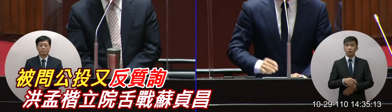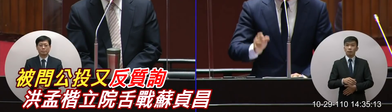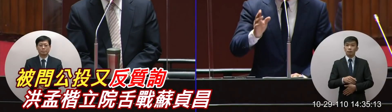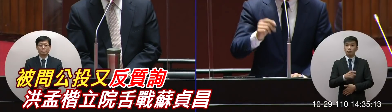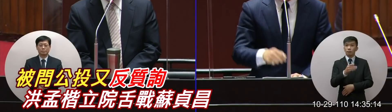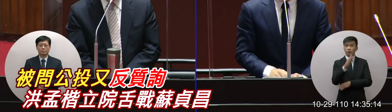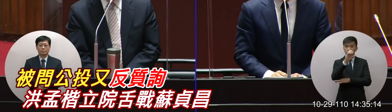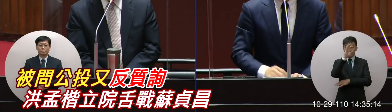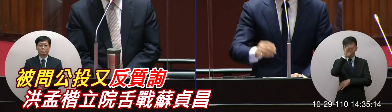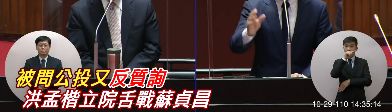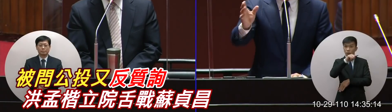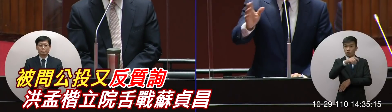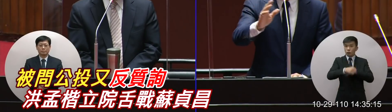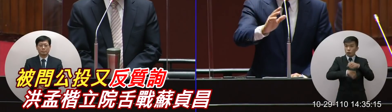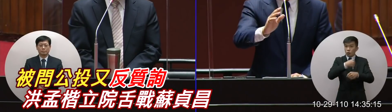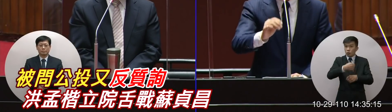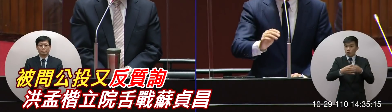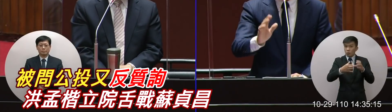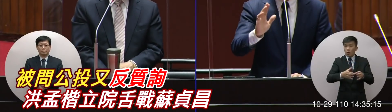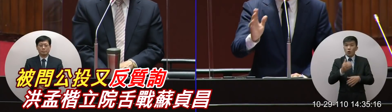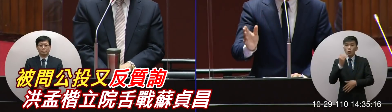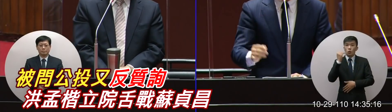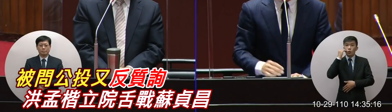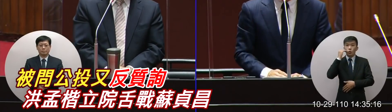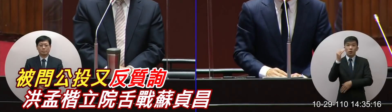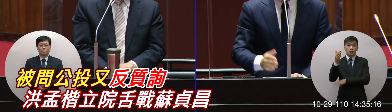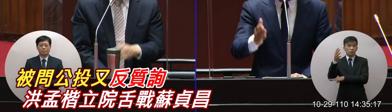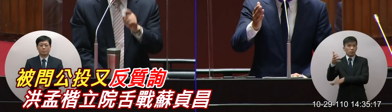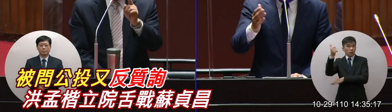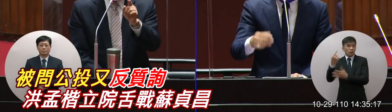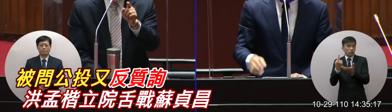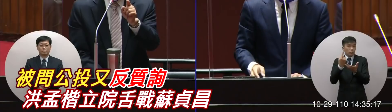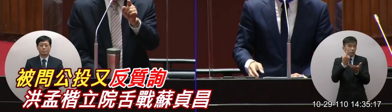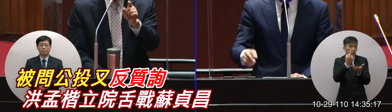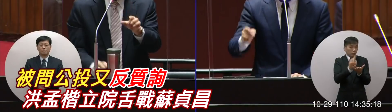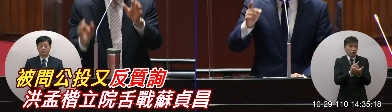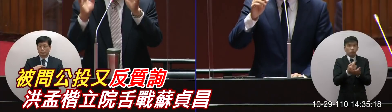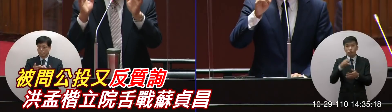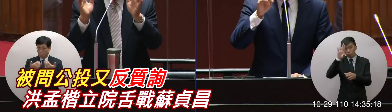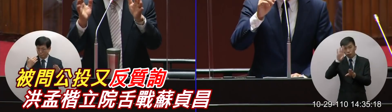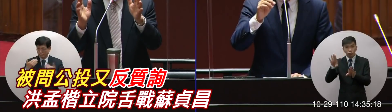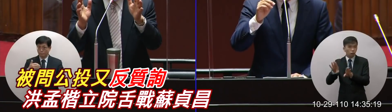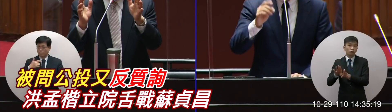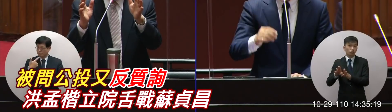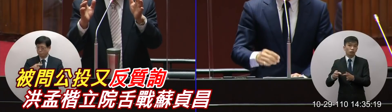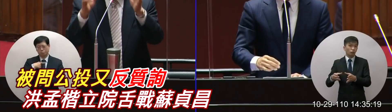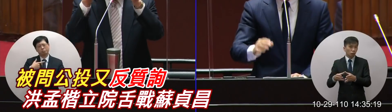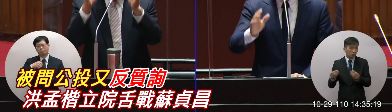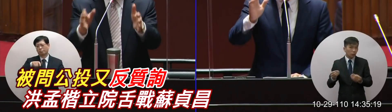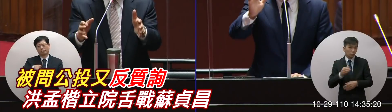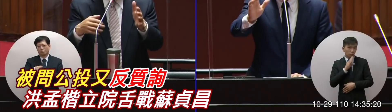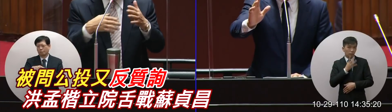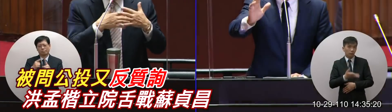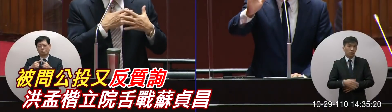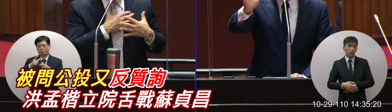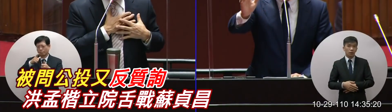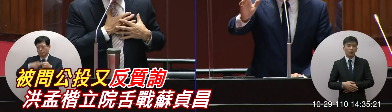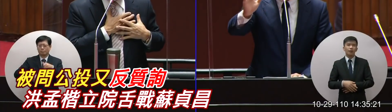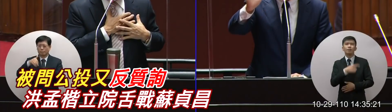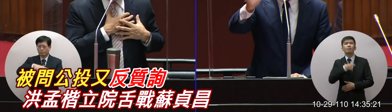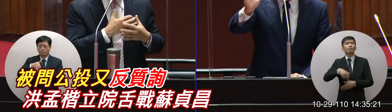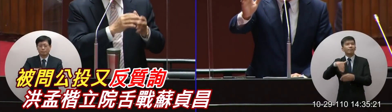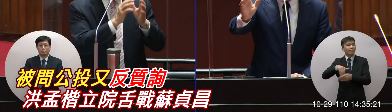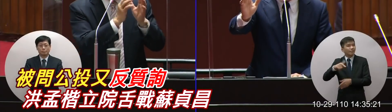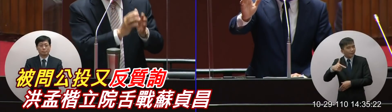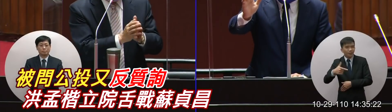那您也提了，你说政务官去参加不一定要请假哦， 这你要搞清楚，这个不是选举， 是啦，不是选举，是公投，